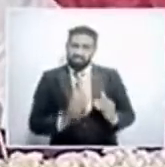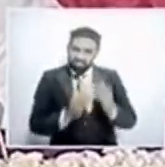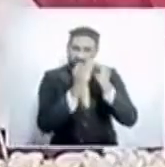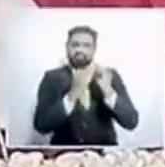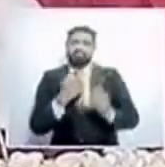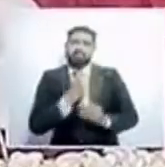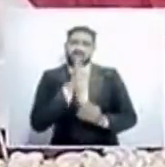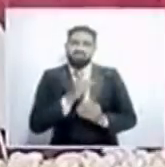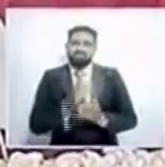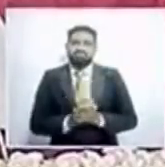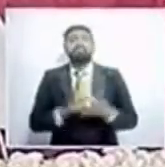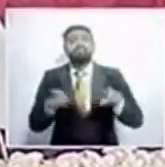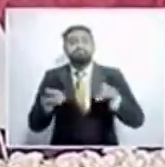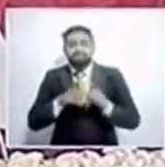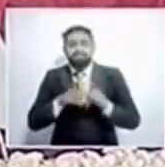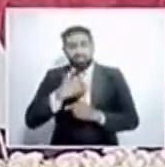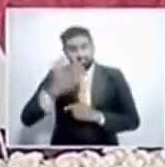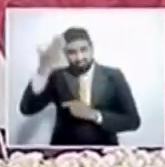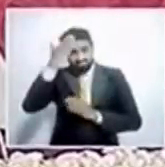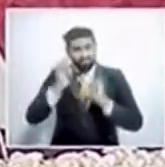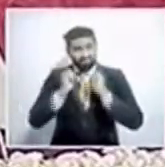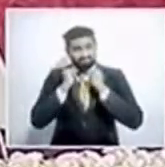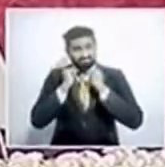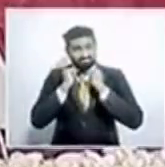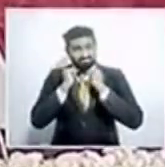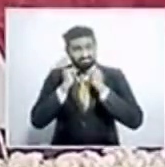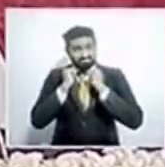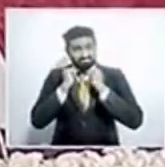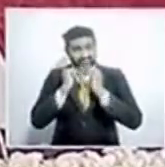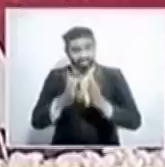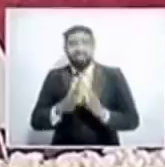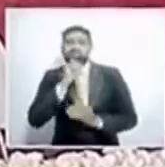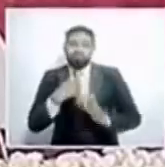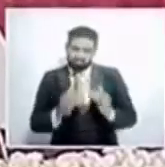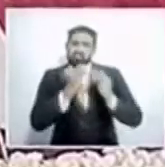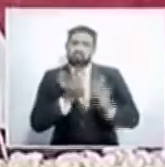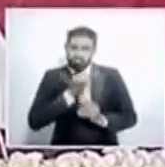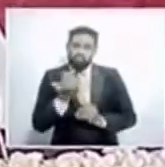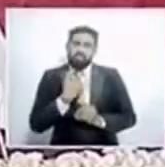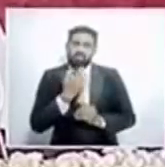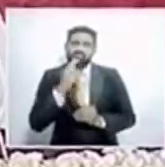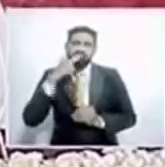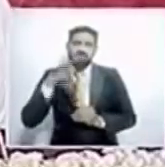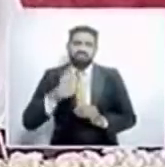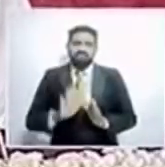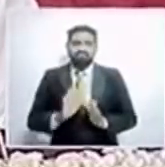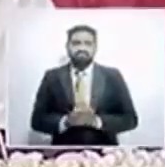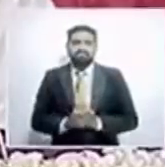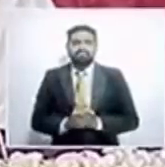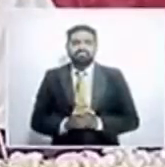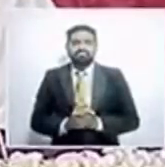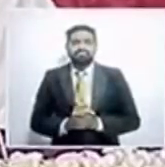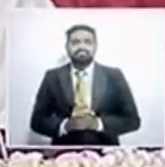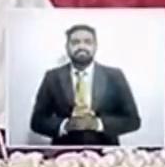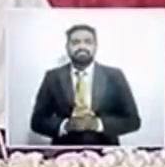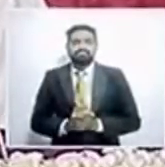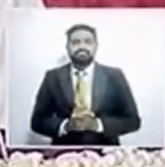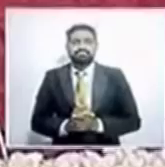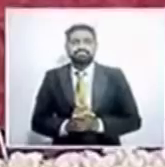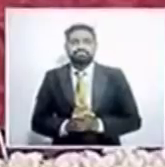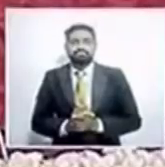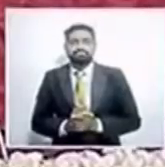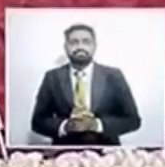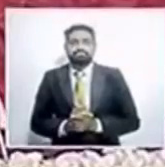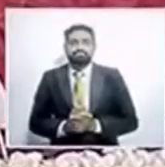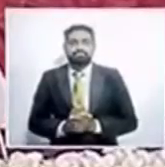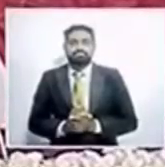be bestowed upon us. අපට තුනුරුවන්ගේ ආශිර්වාදය තවමත් නොඅඩුව ලැබේ. එම ආශිර්වාදය මේ ආකාරයෙන් නොඅඩුව